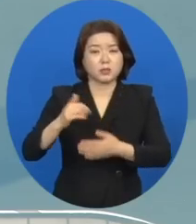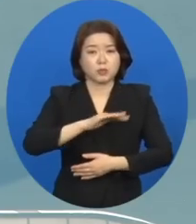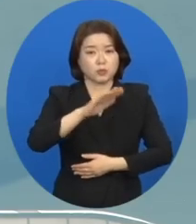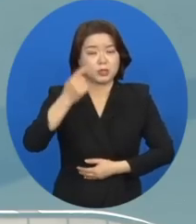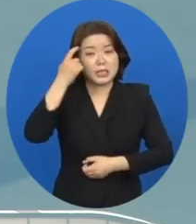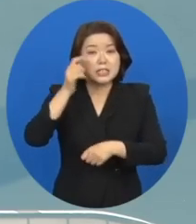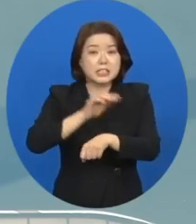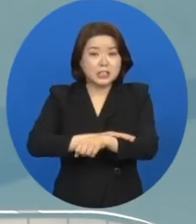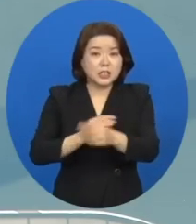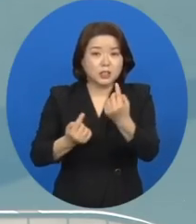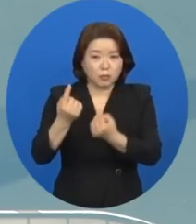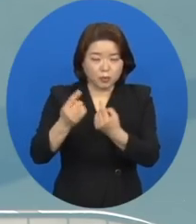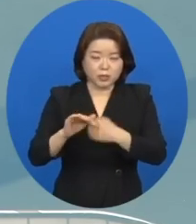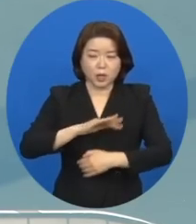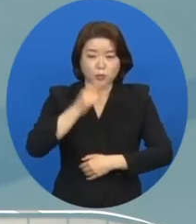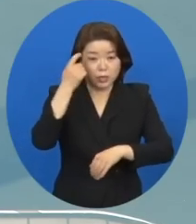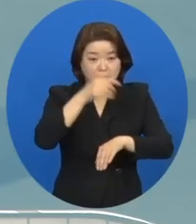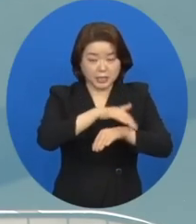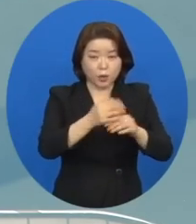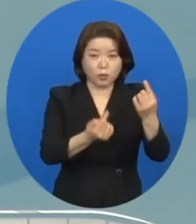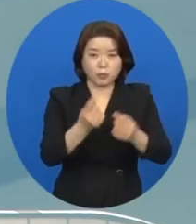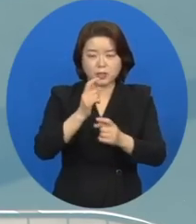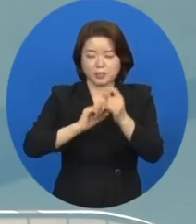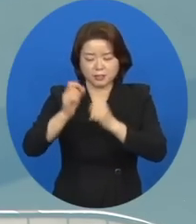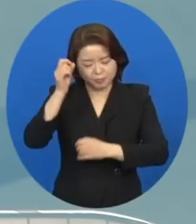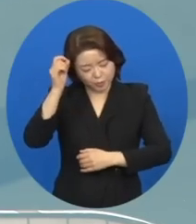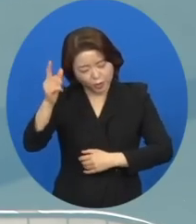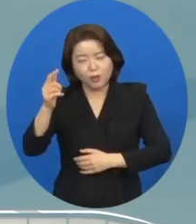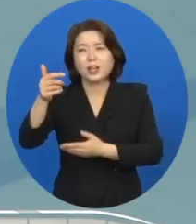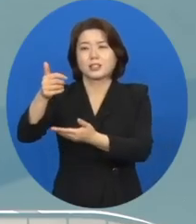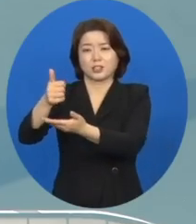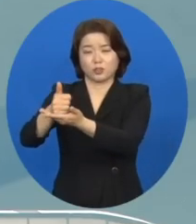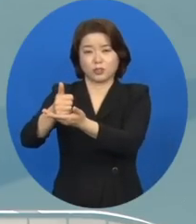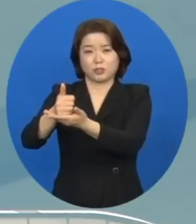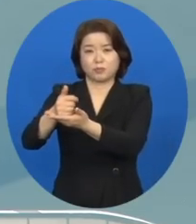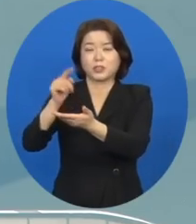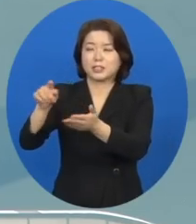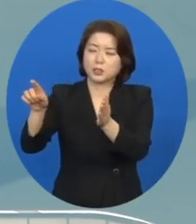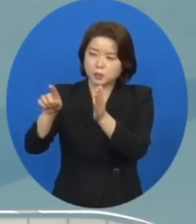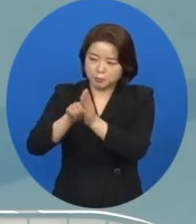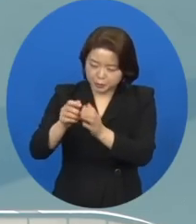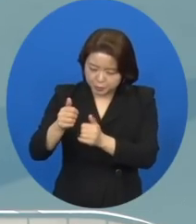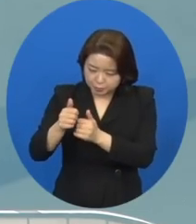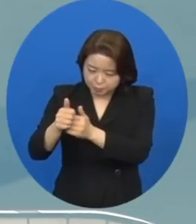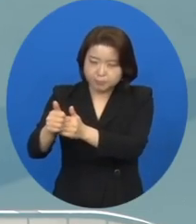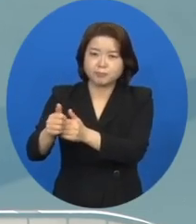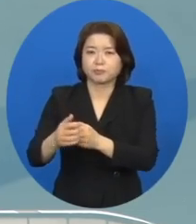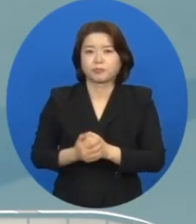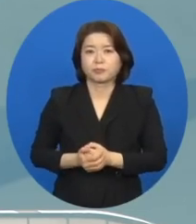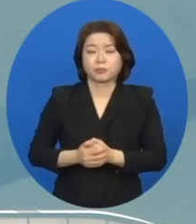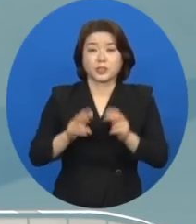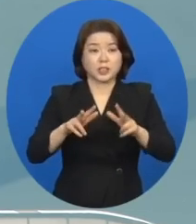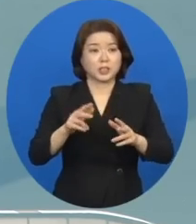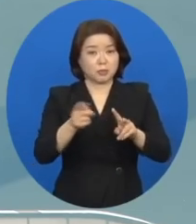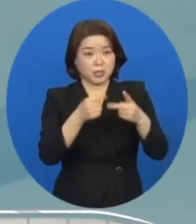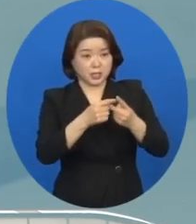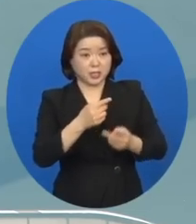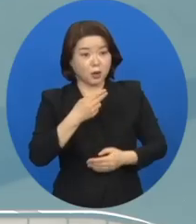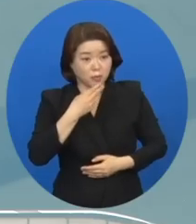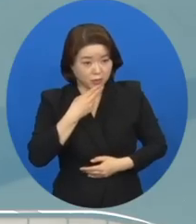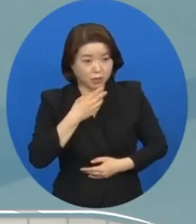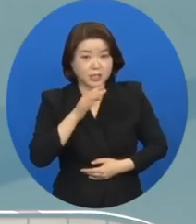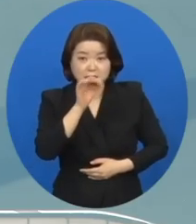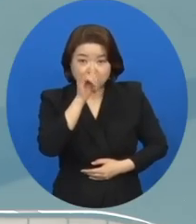지혜보다, 우리의 무력보다 훨씬 뛰어나시니까 그것을 신뢰하며 나아갑니다. 지금 여러분 이해할 수 없는 것 있습니까?